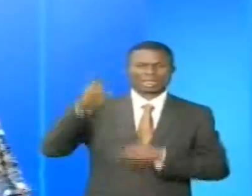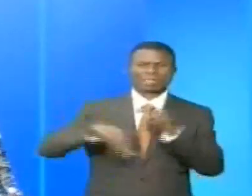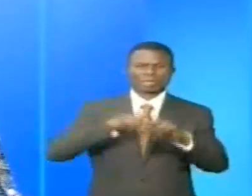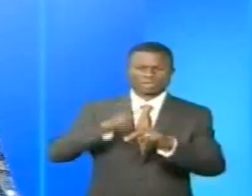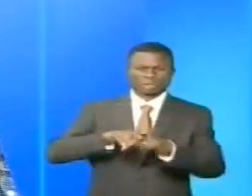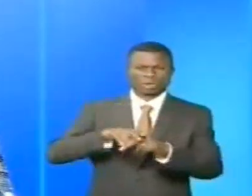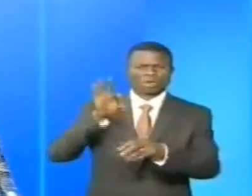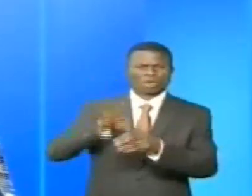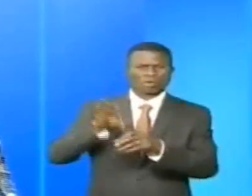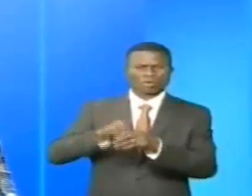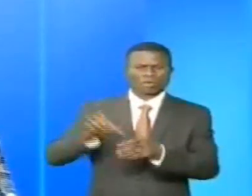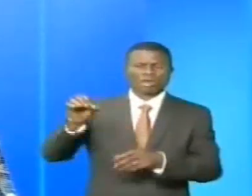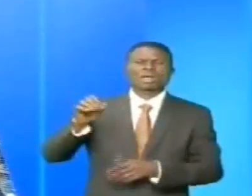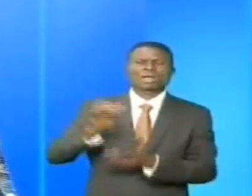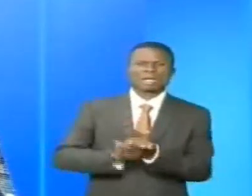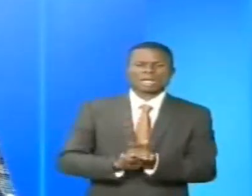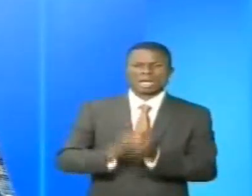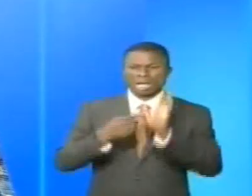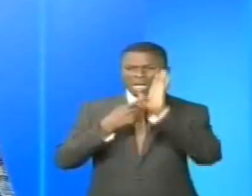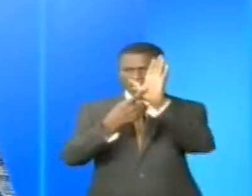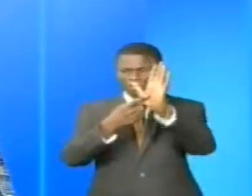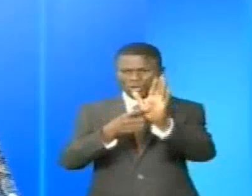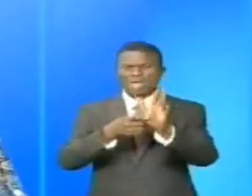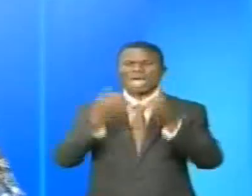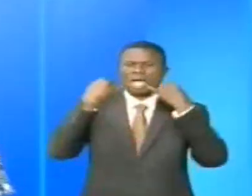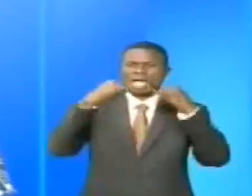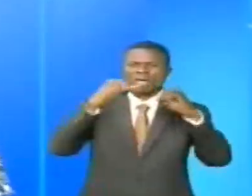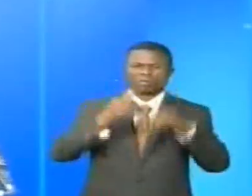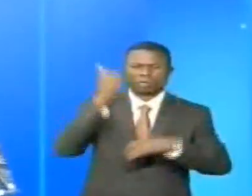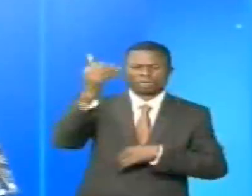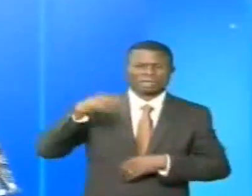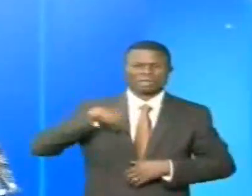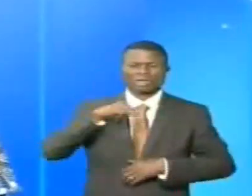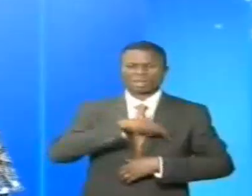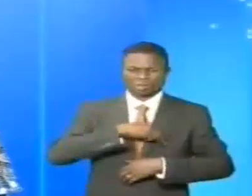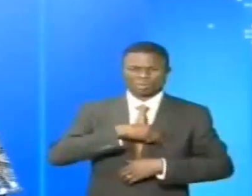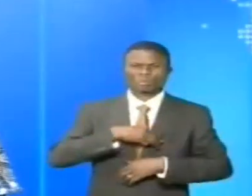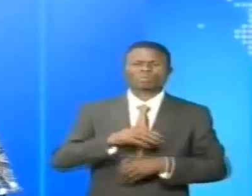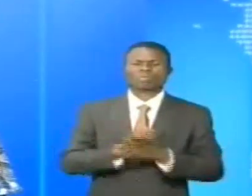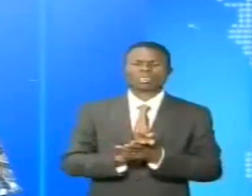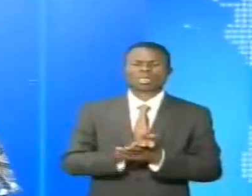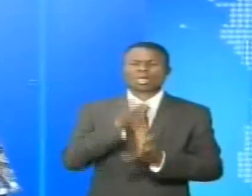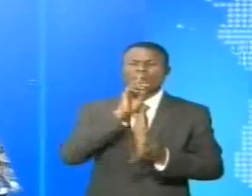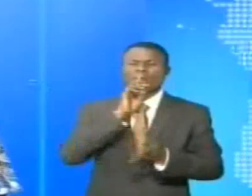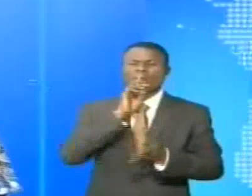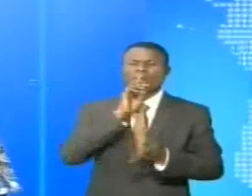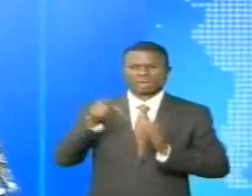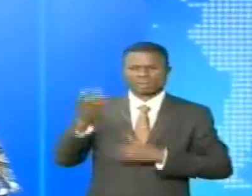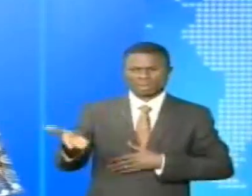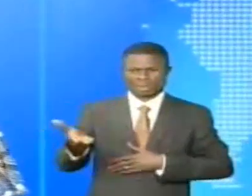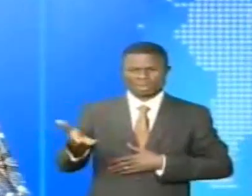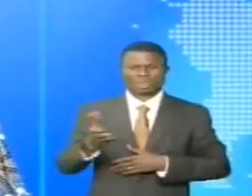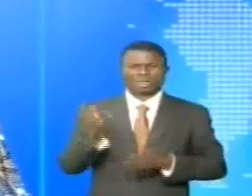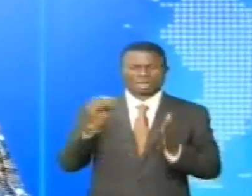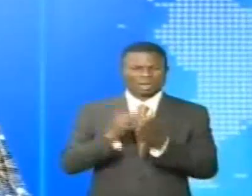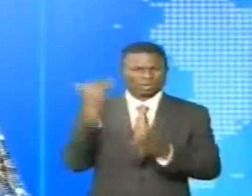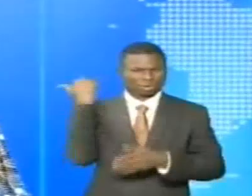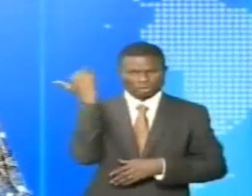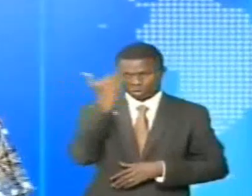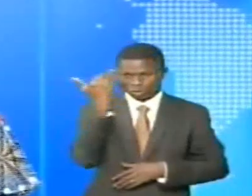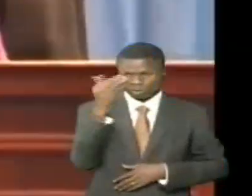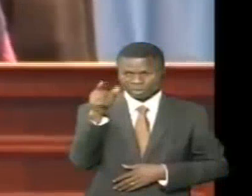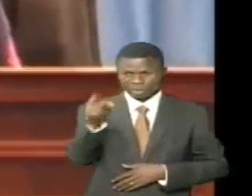de Bassankousou, a présenté une motion d'information devant les membres du bureau de la Chambre basse du Parlement. Une fois de plus, Sylvie